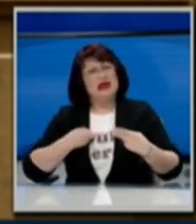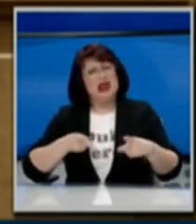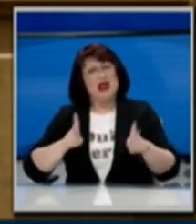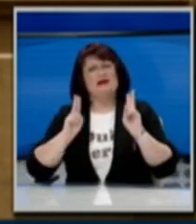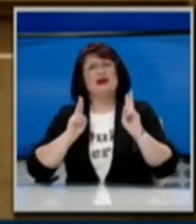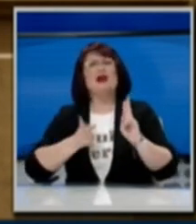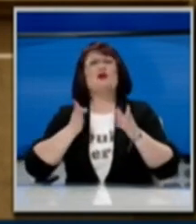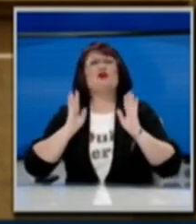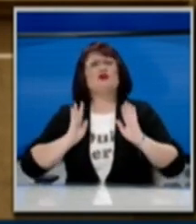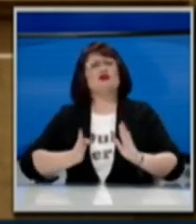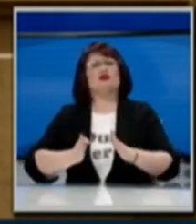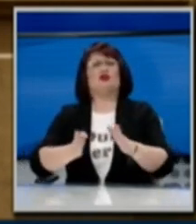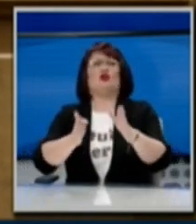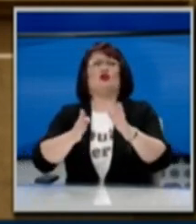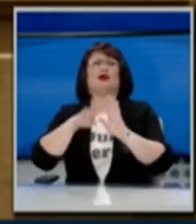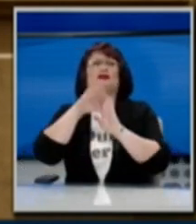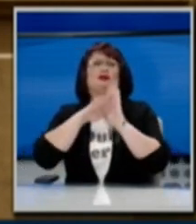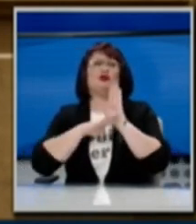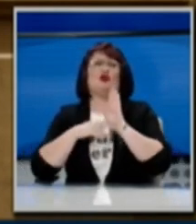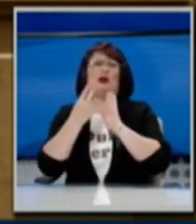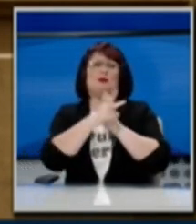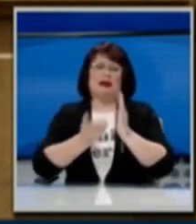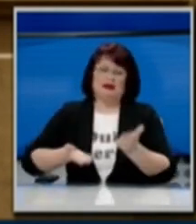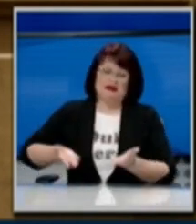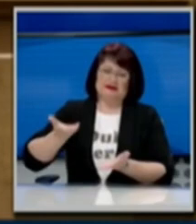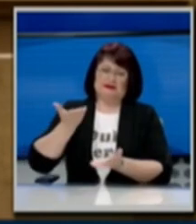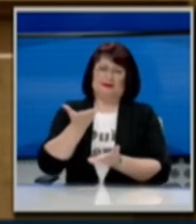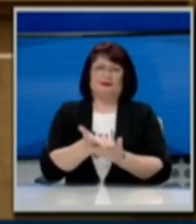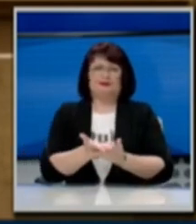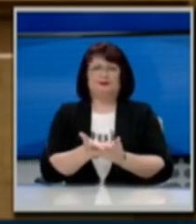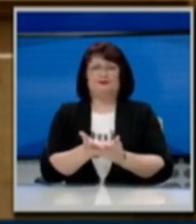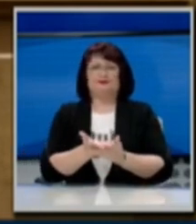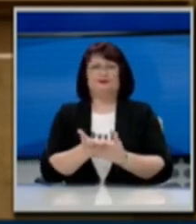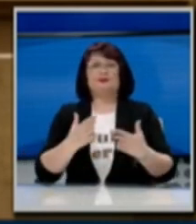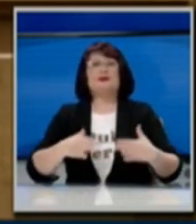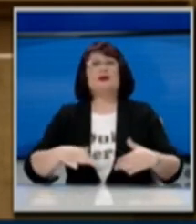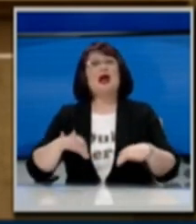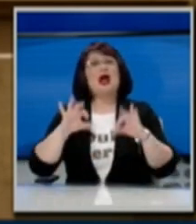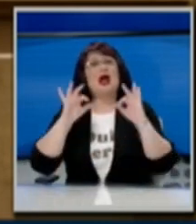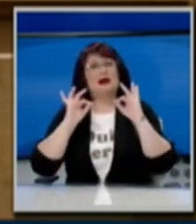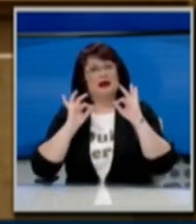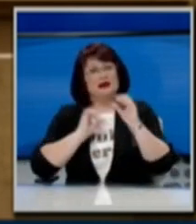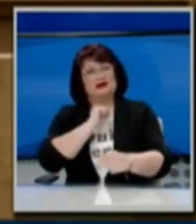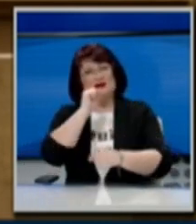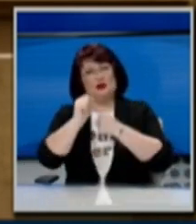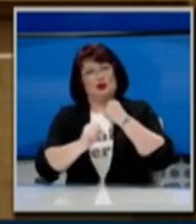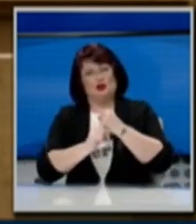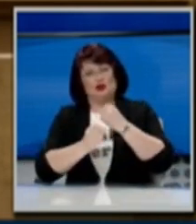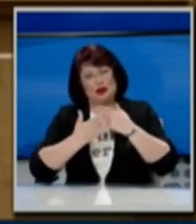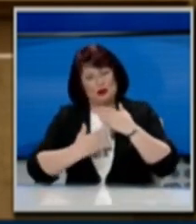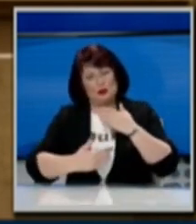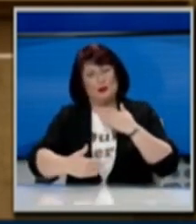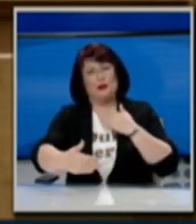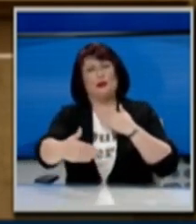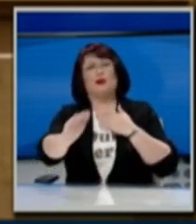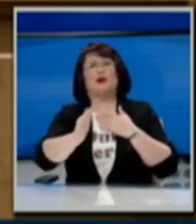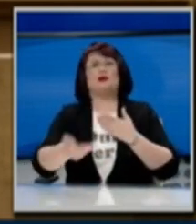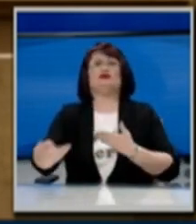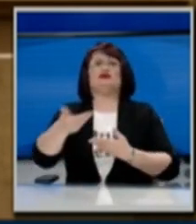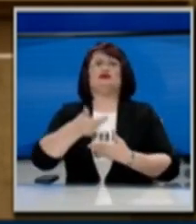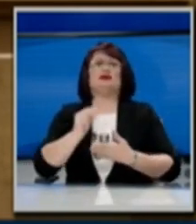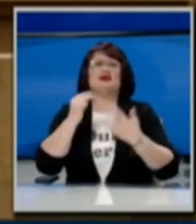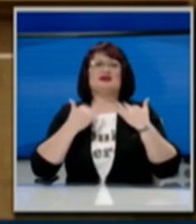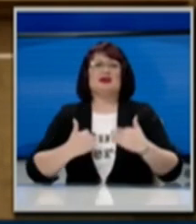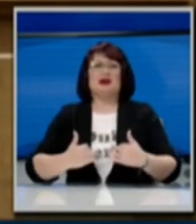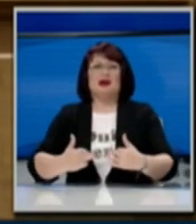να προχωρήσει με το πρόγραμμα που καταθέτει στην έναρξη της θητείας της προς τη Βουλή στην